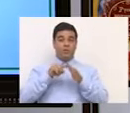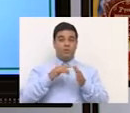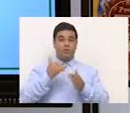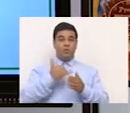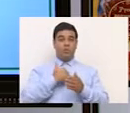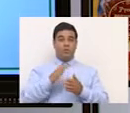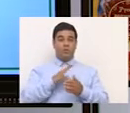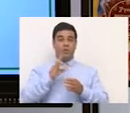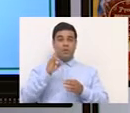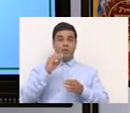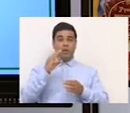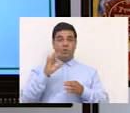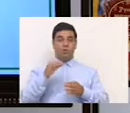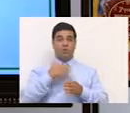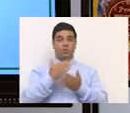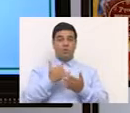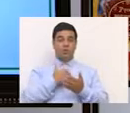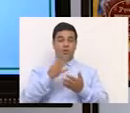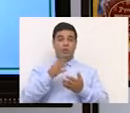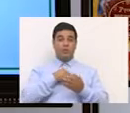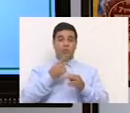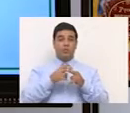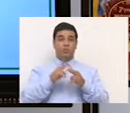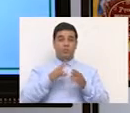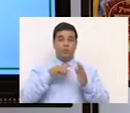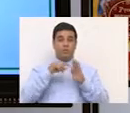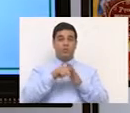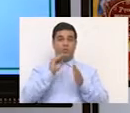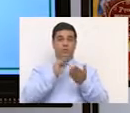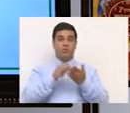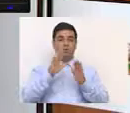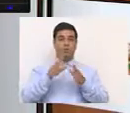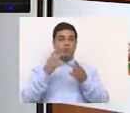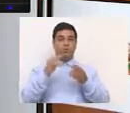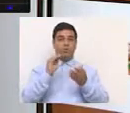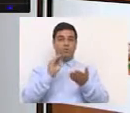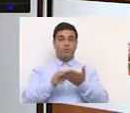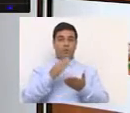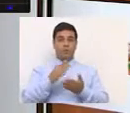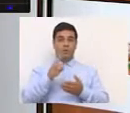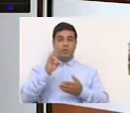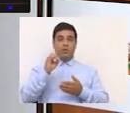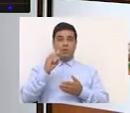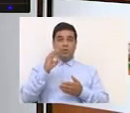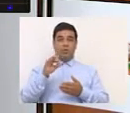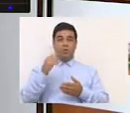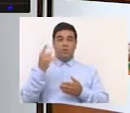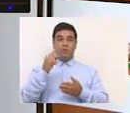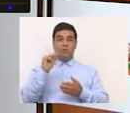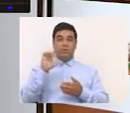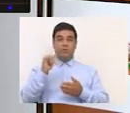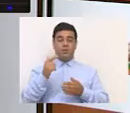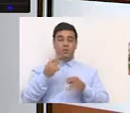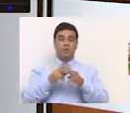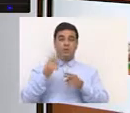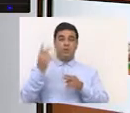было «не то», нам нужна была частичка «не», а тут она уже стоит, больше не нужно ставить. «Не то» – первая часть,